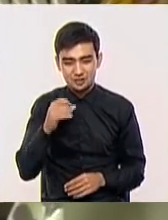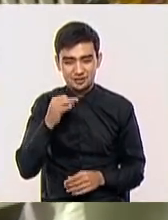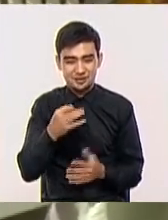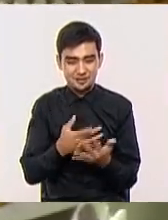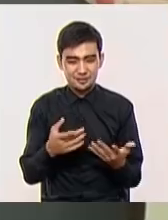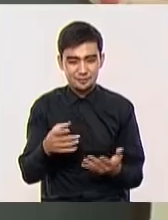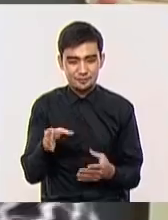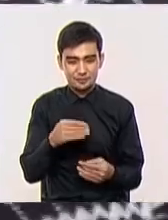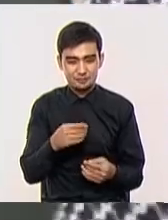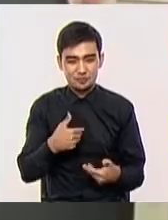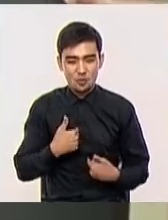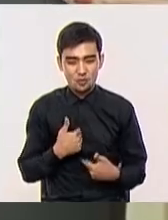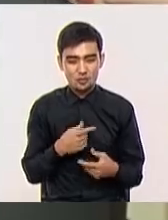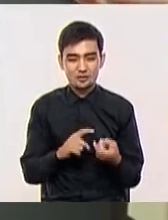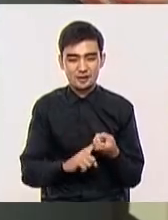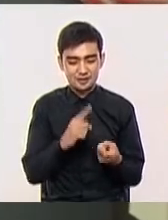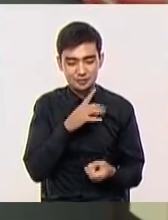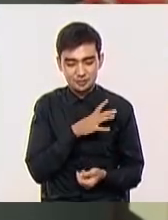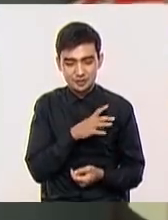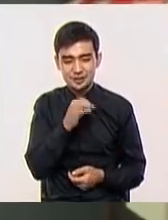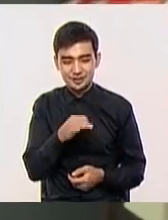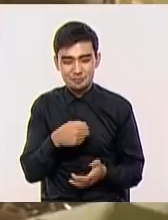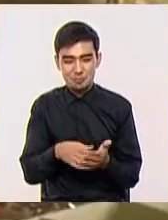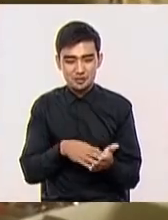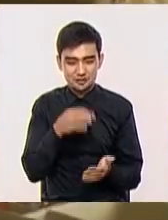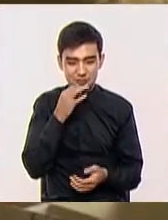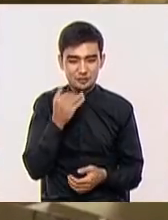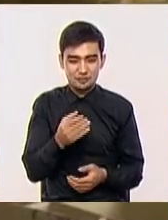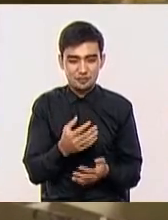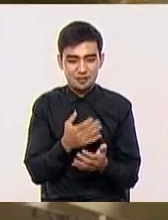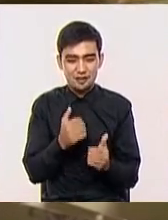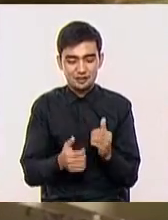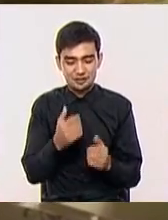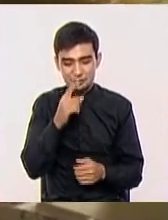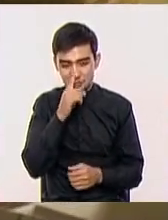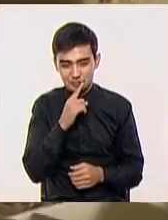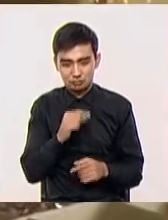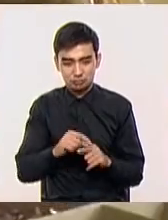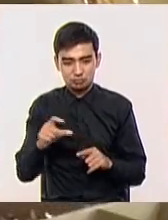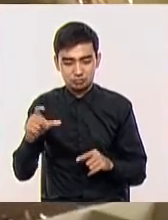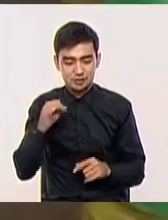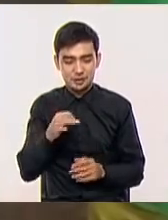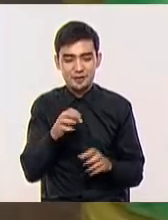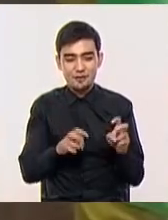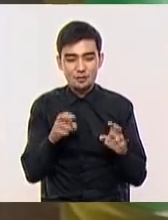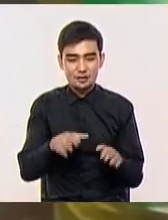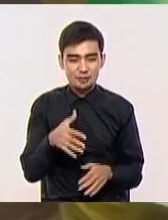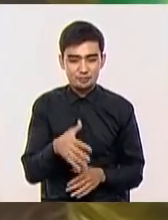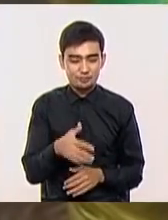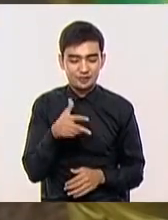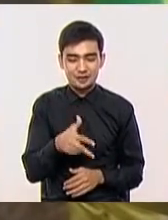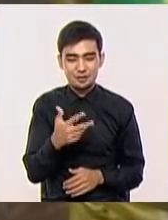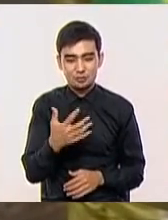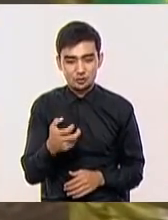қуаңшылықпен байланыстырады. Саудагерлердің өздері күнбағыс майының бағасы ай сайын құбылатынын айтып отыр. Олар зауыттан 5 литрлік майды 3300-3600